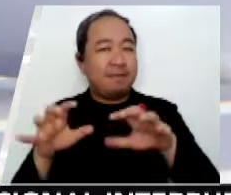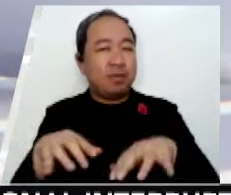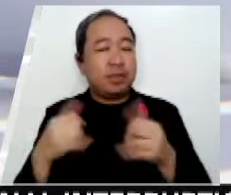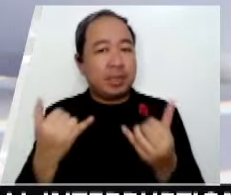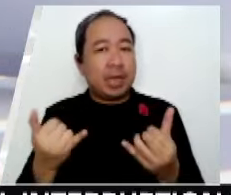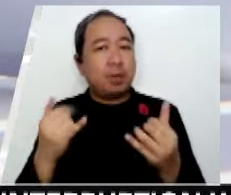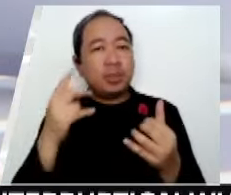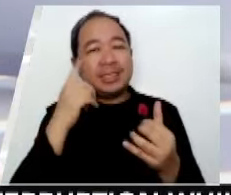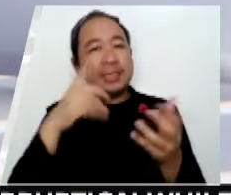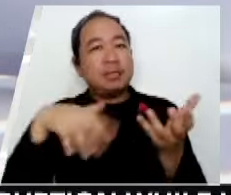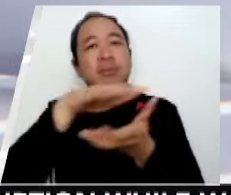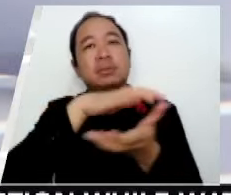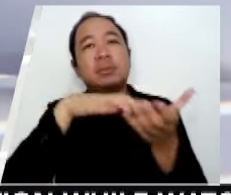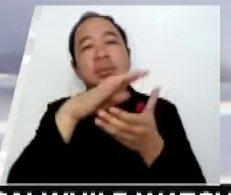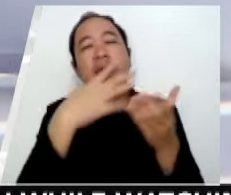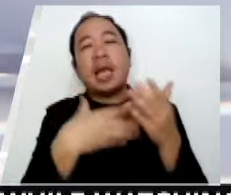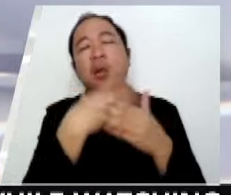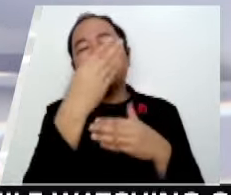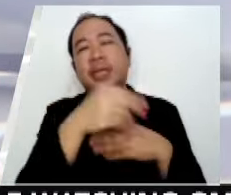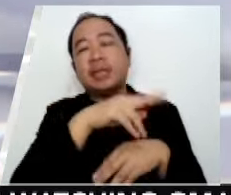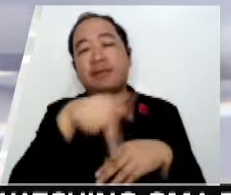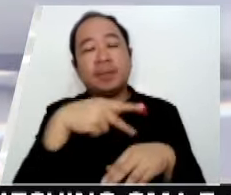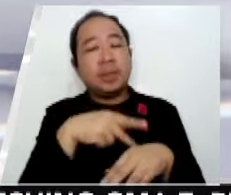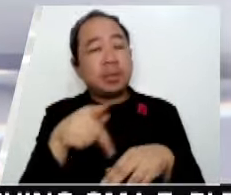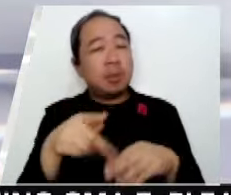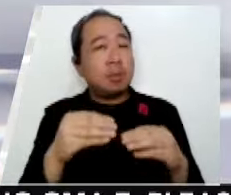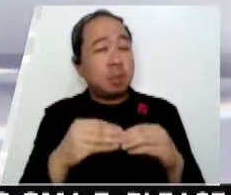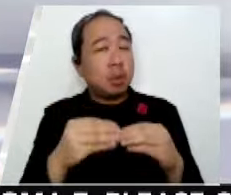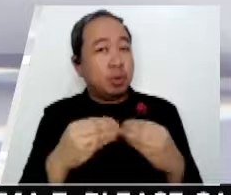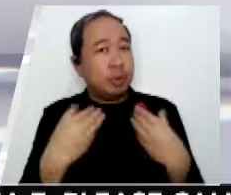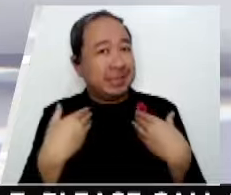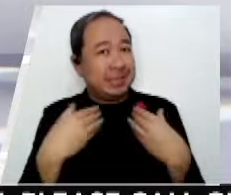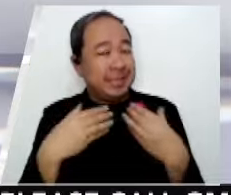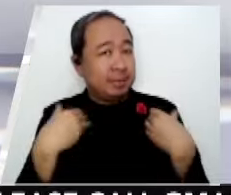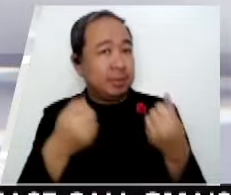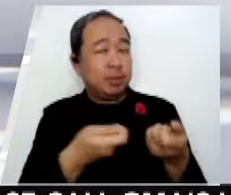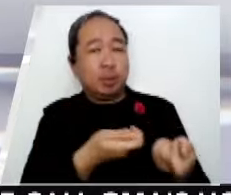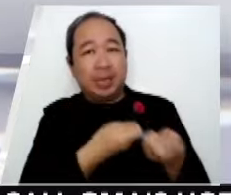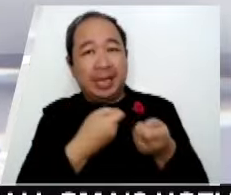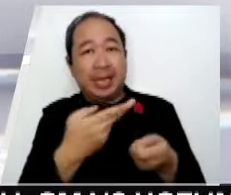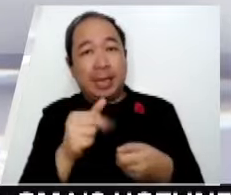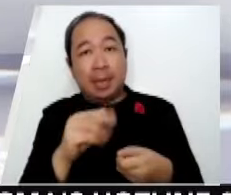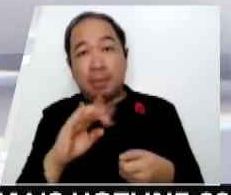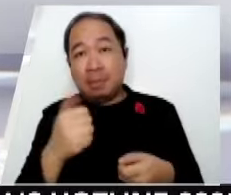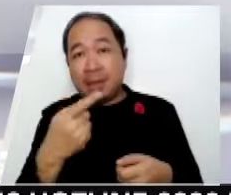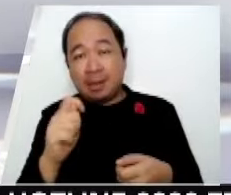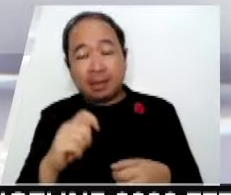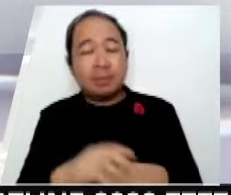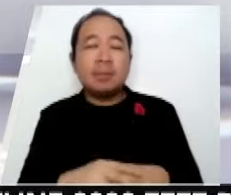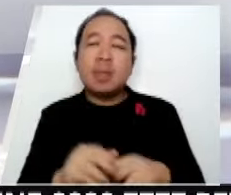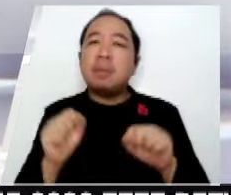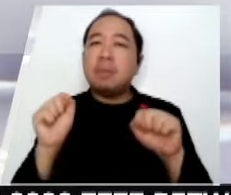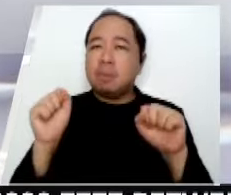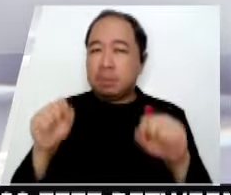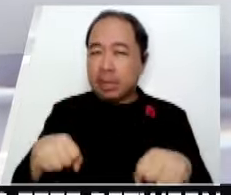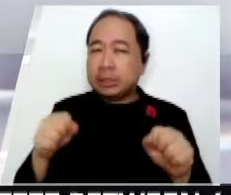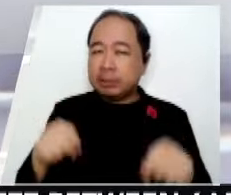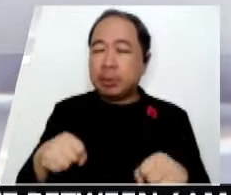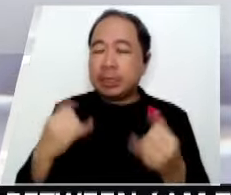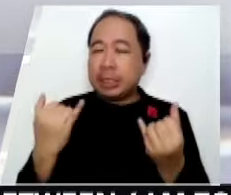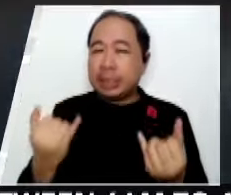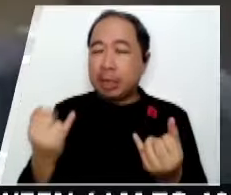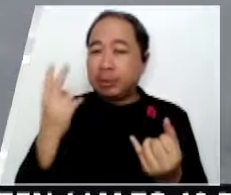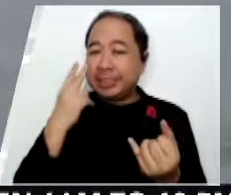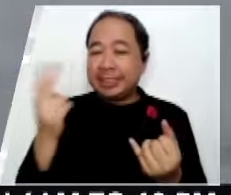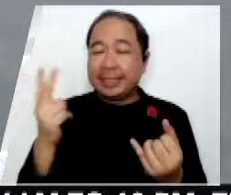bansa. Mas palalakasin pa ho ba nito yung habagat? Well, possible yan, Connie. Kaya natin sa ating outlook ng pag-ulan, inaasahan